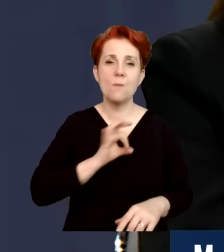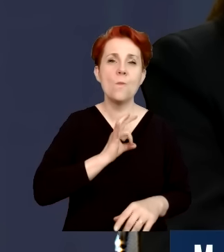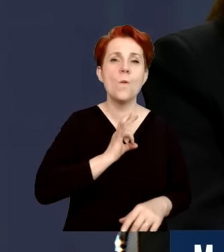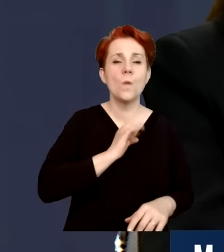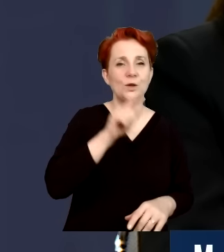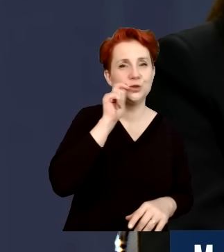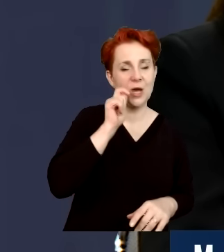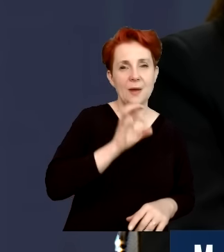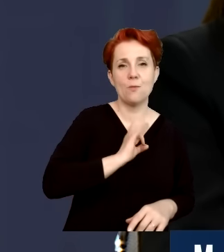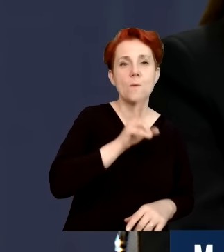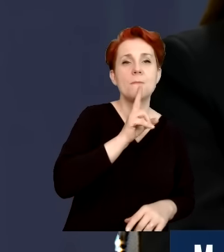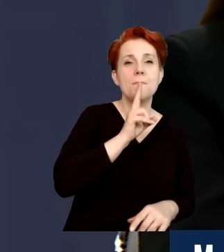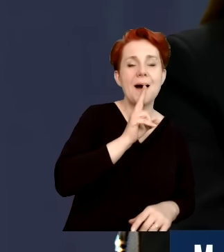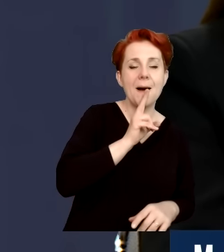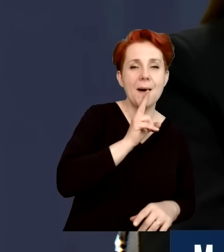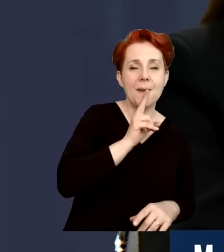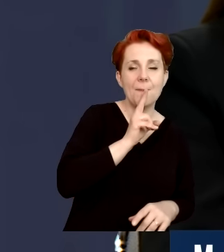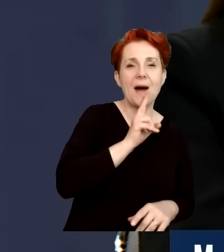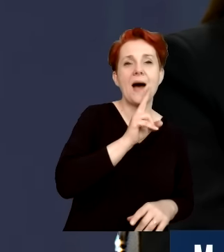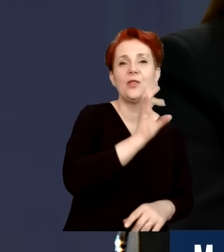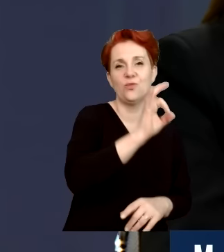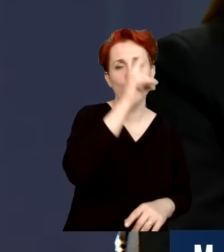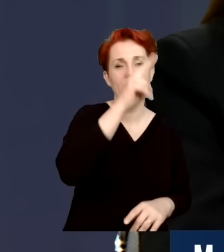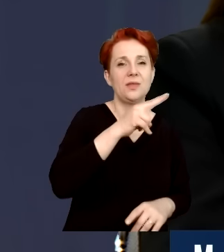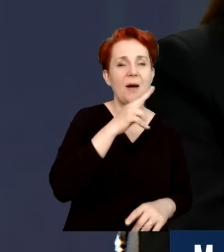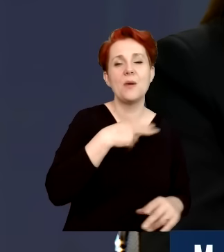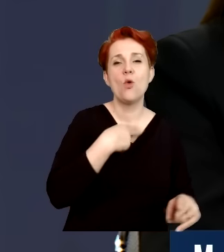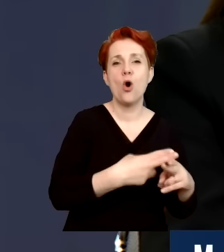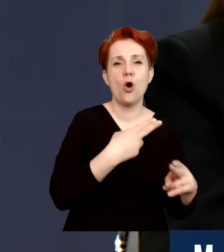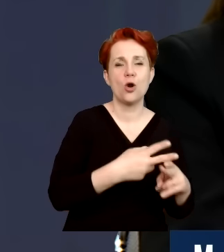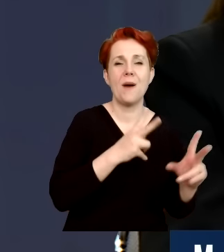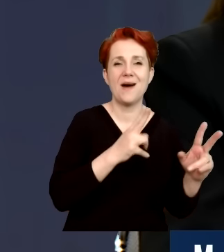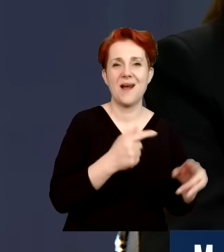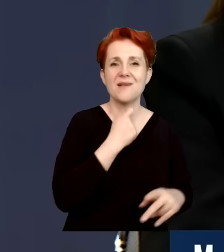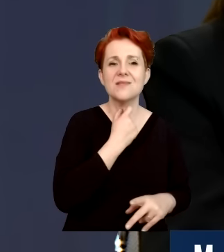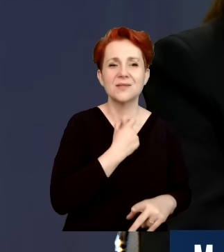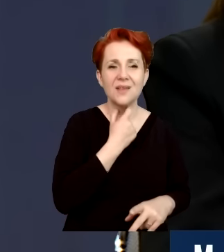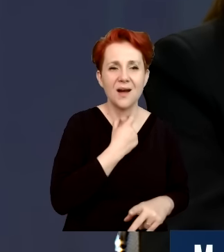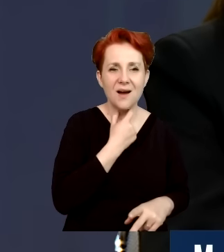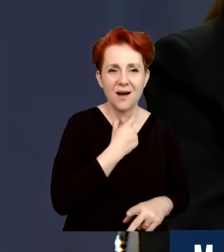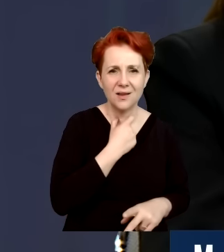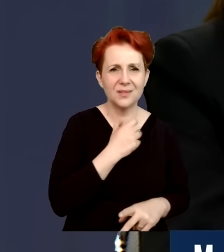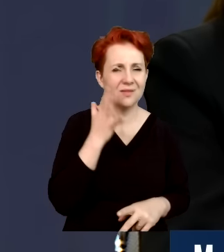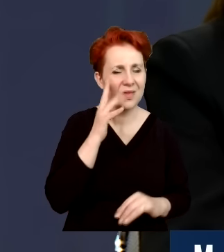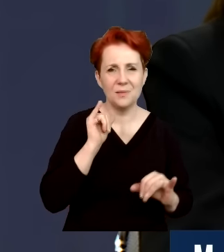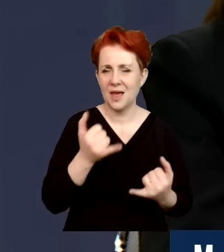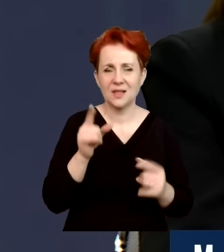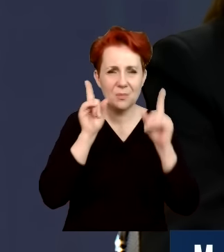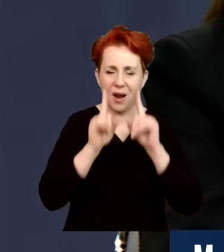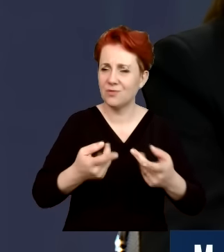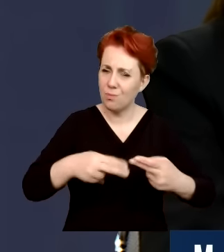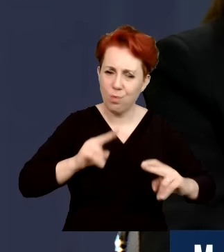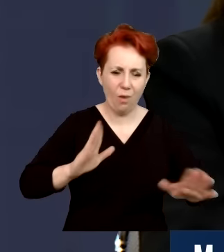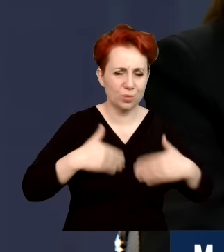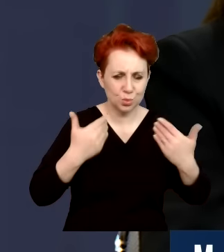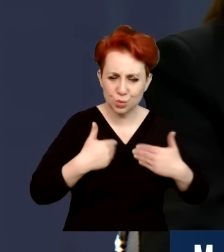był chory na raka krtani. Ja doskonale wiem, jak to się jak przechodzi się tą chorobę, jak tak naprawdę dochodzi się do zdrowia. Bardzo ciężka